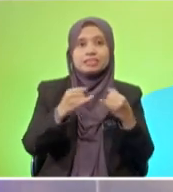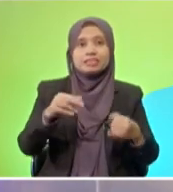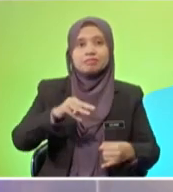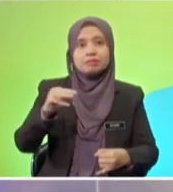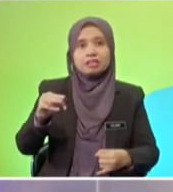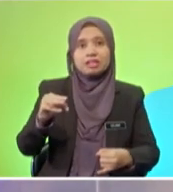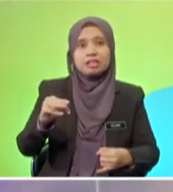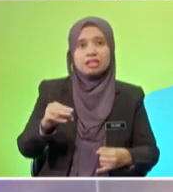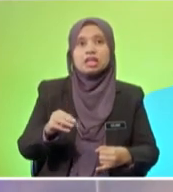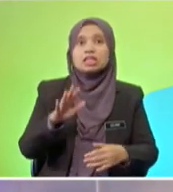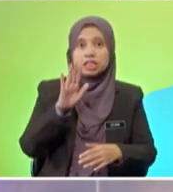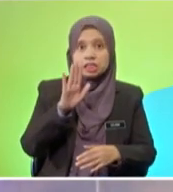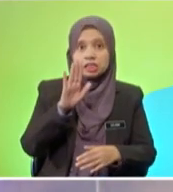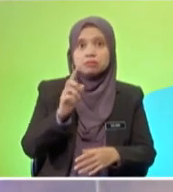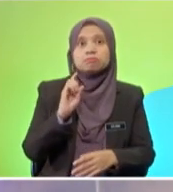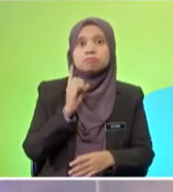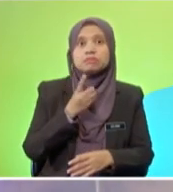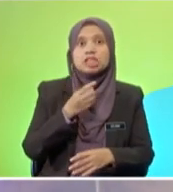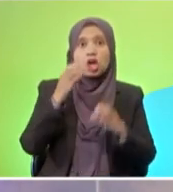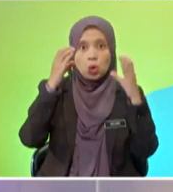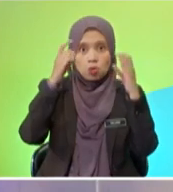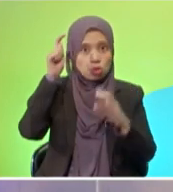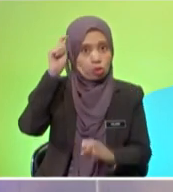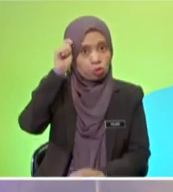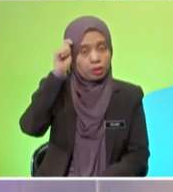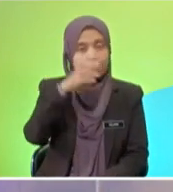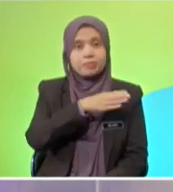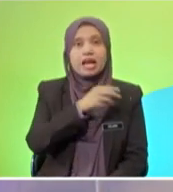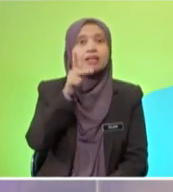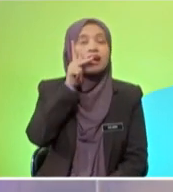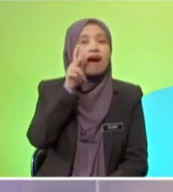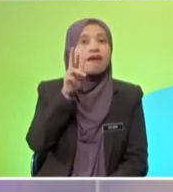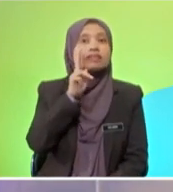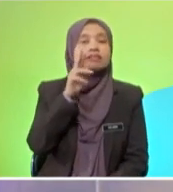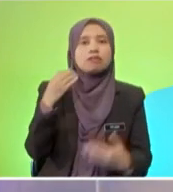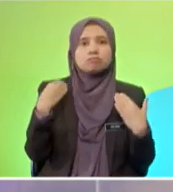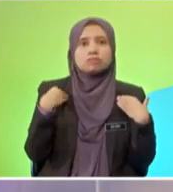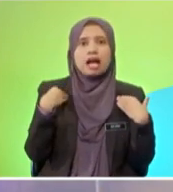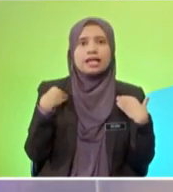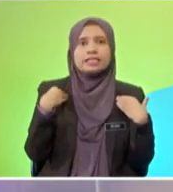tadi sudah lihat saya dan Karina ada berbalas